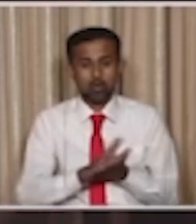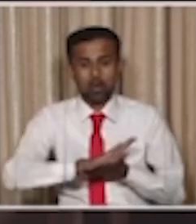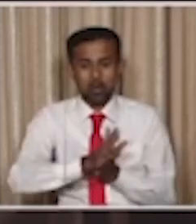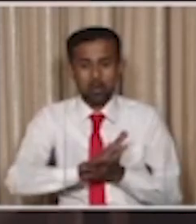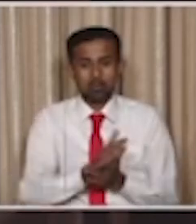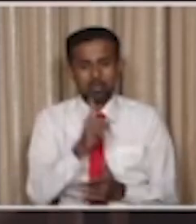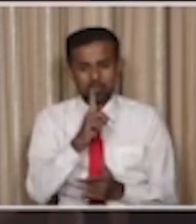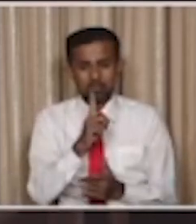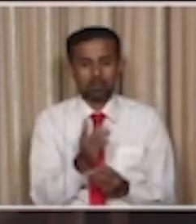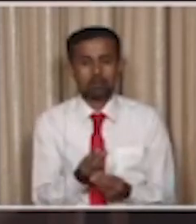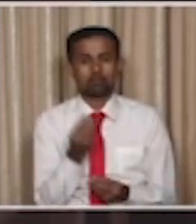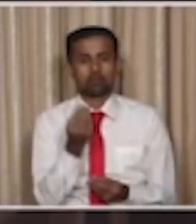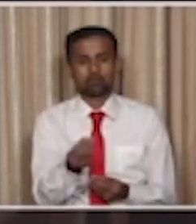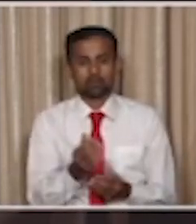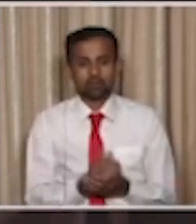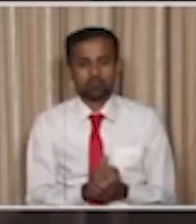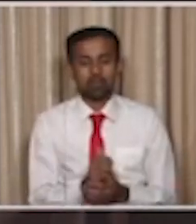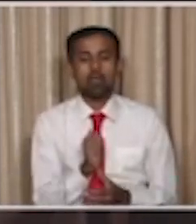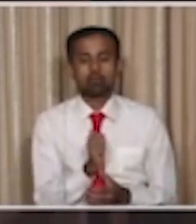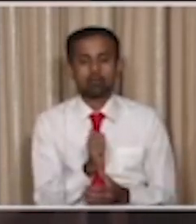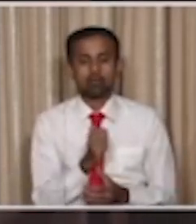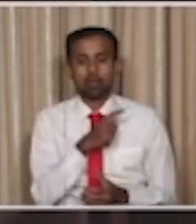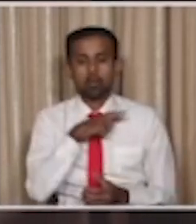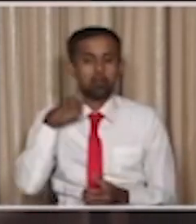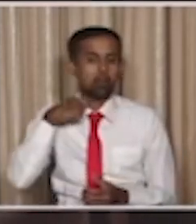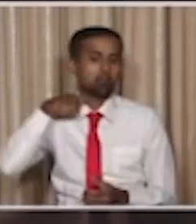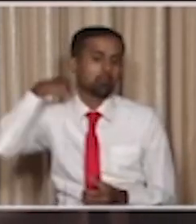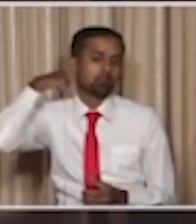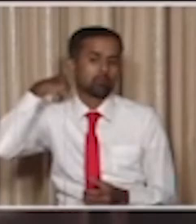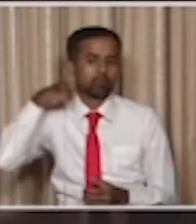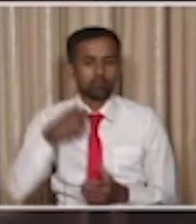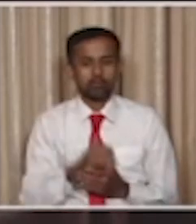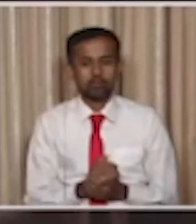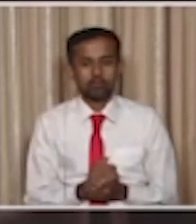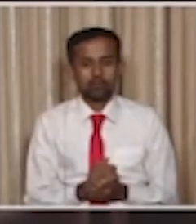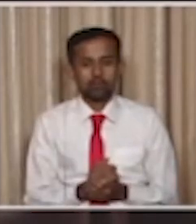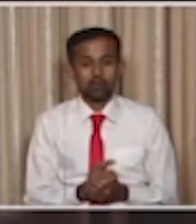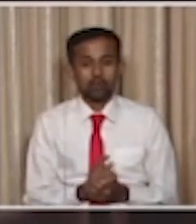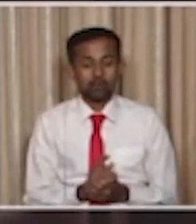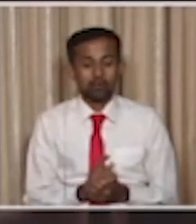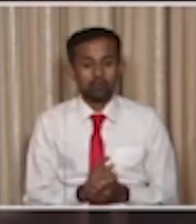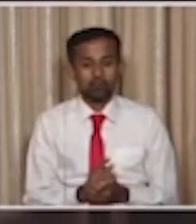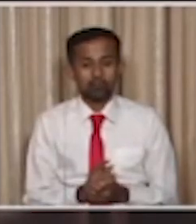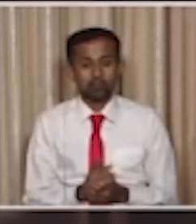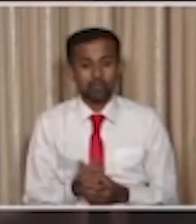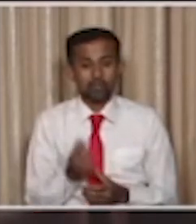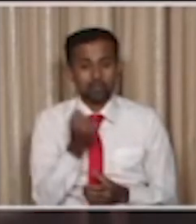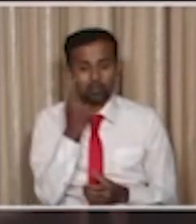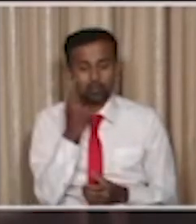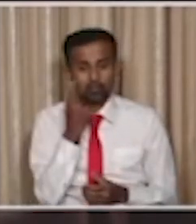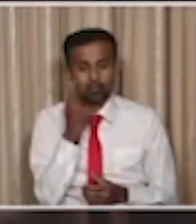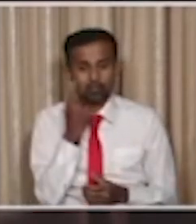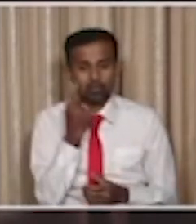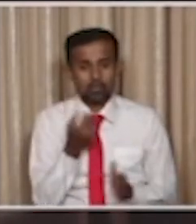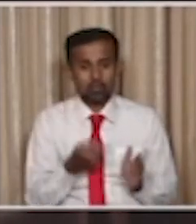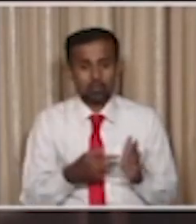දෙන්න තිබ්බා කඹයක් මොනවටද බෙල්ල වැල දාගන්න මේ අන්න ඒ යෝජනාව